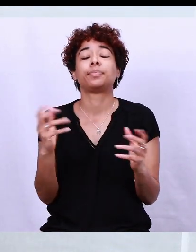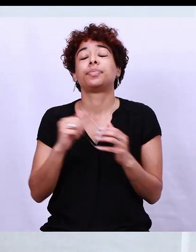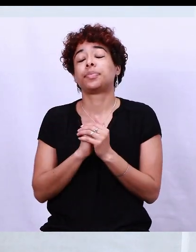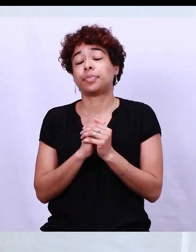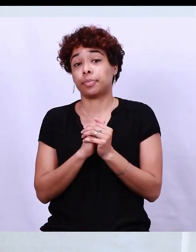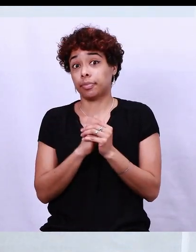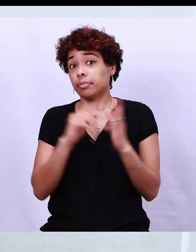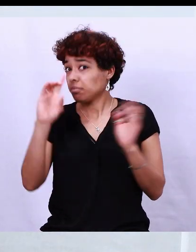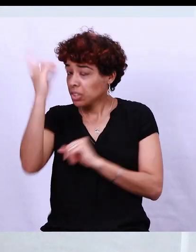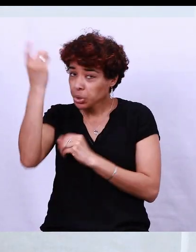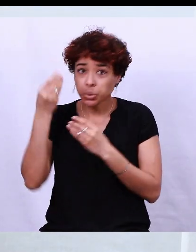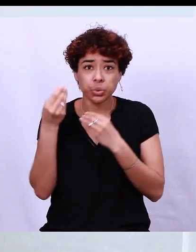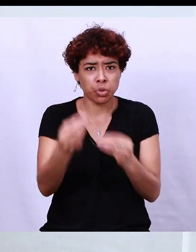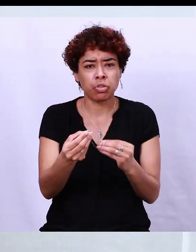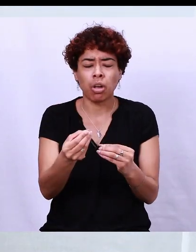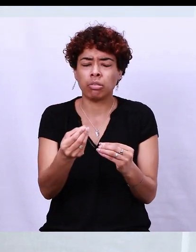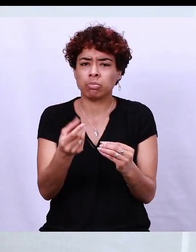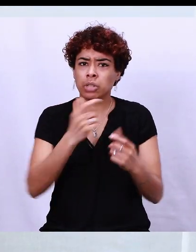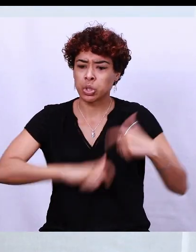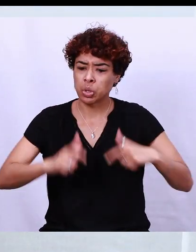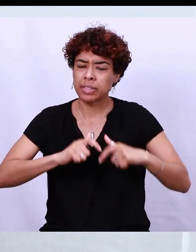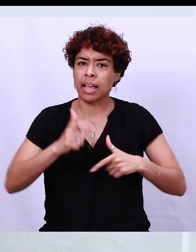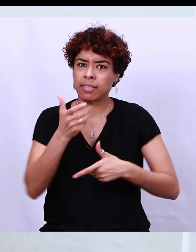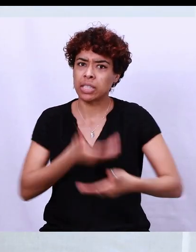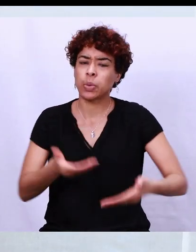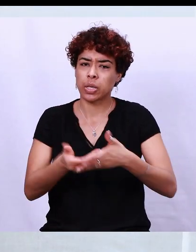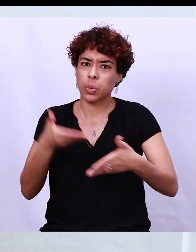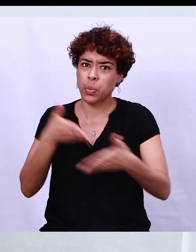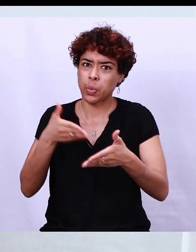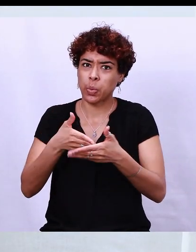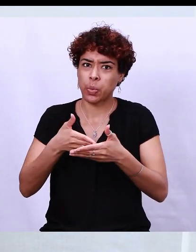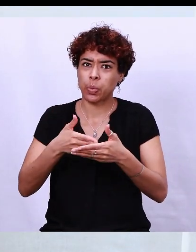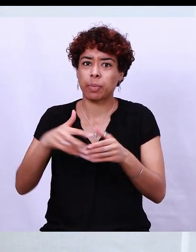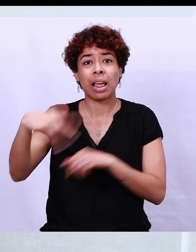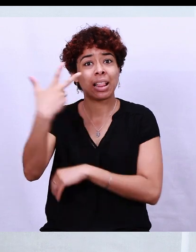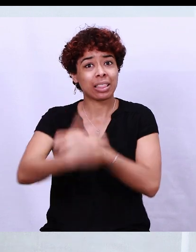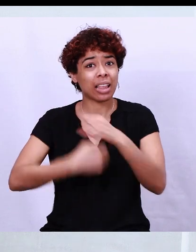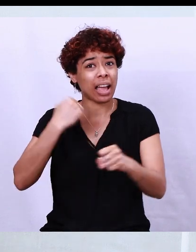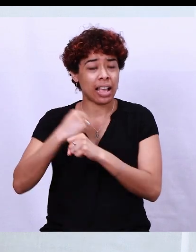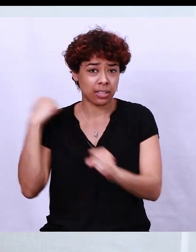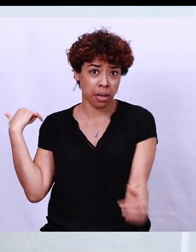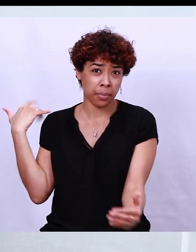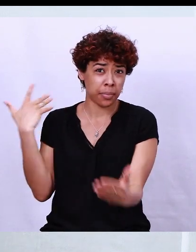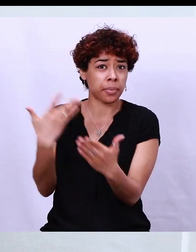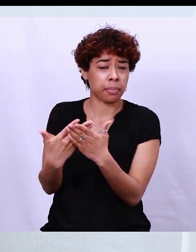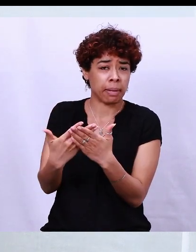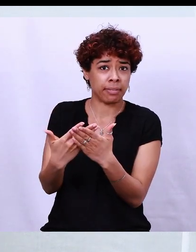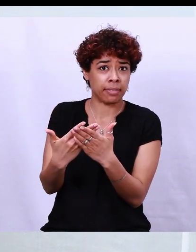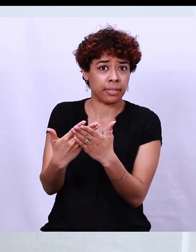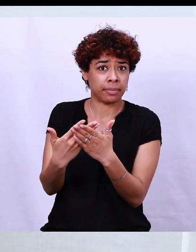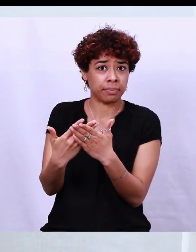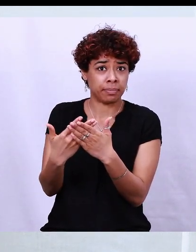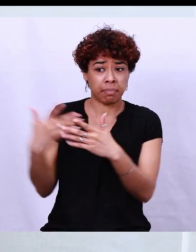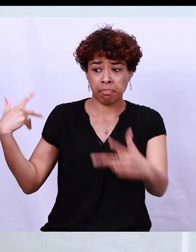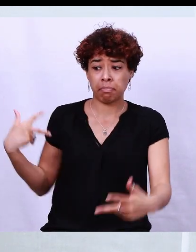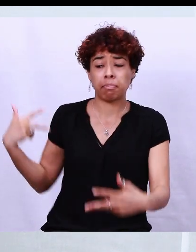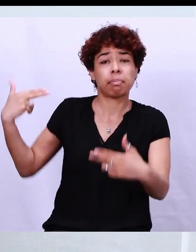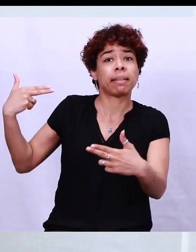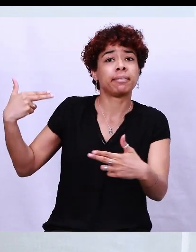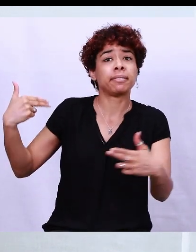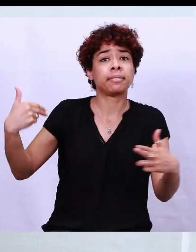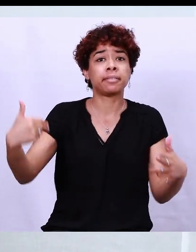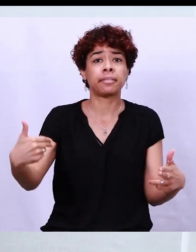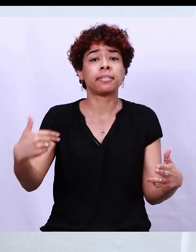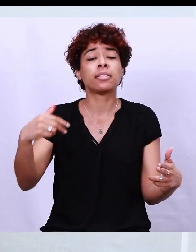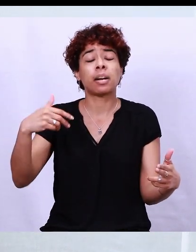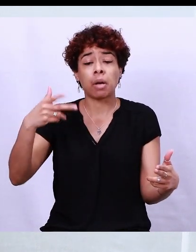temps d'épreuve qui a duré 13 ans. On connaît son parcours maintenant. Et pendant toutes ces périodes-là,